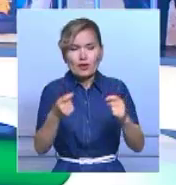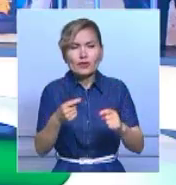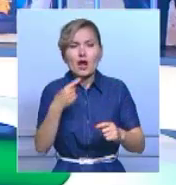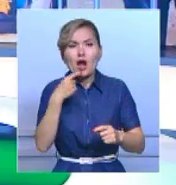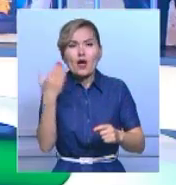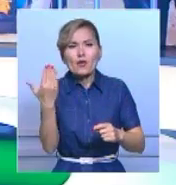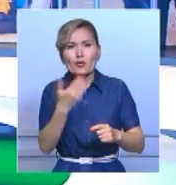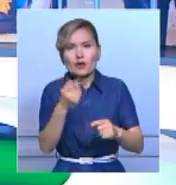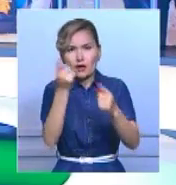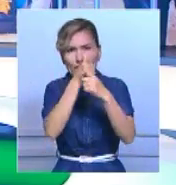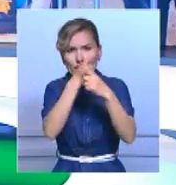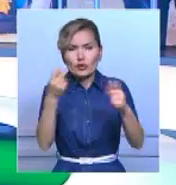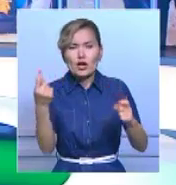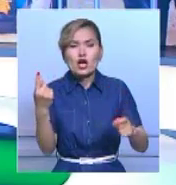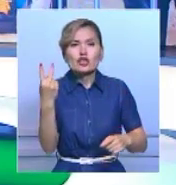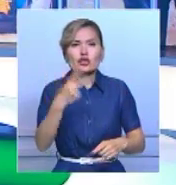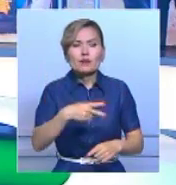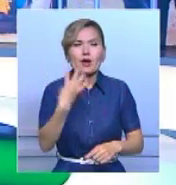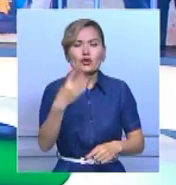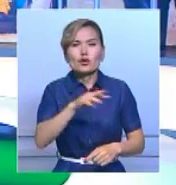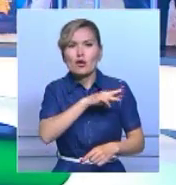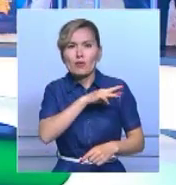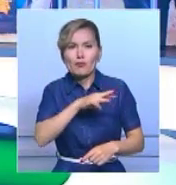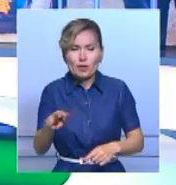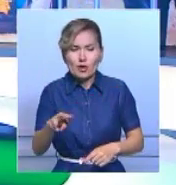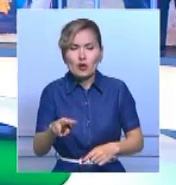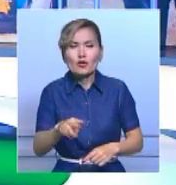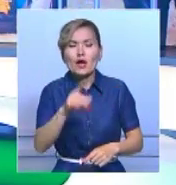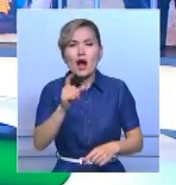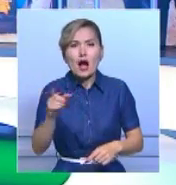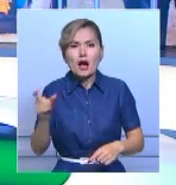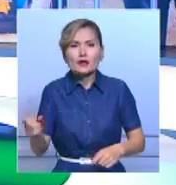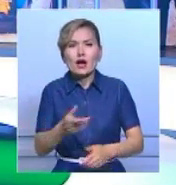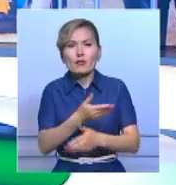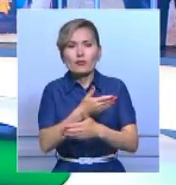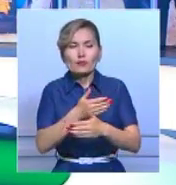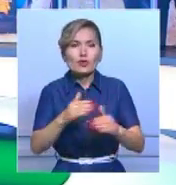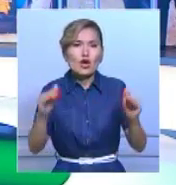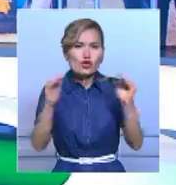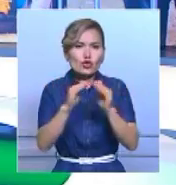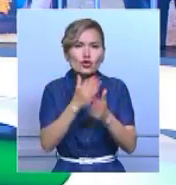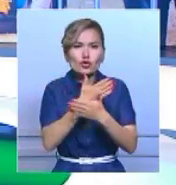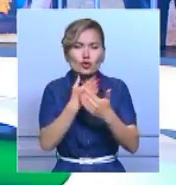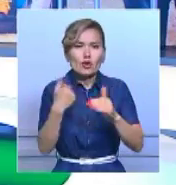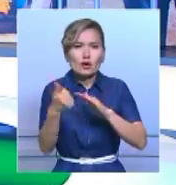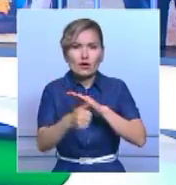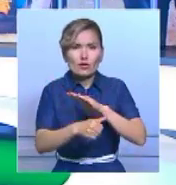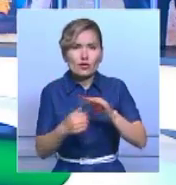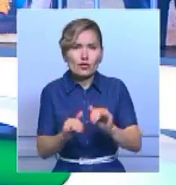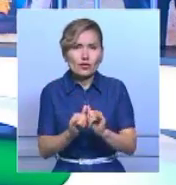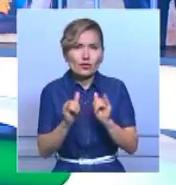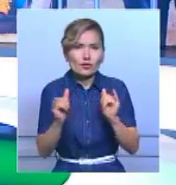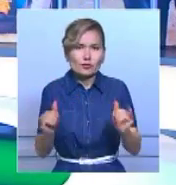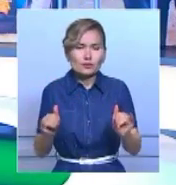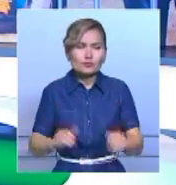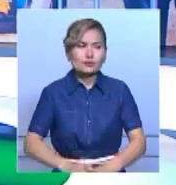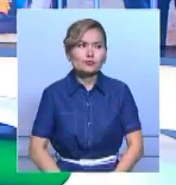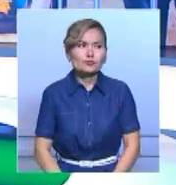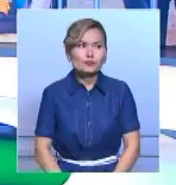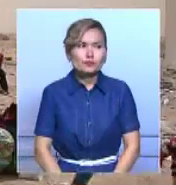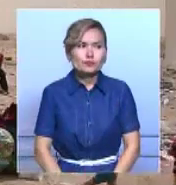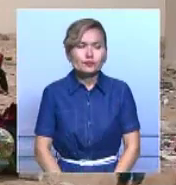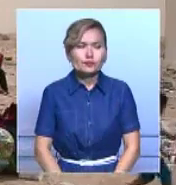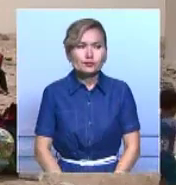баяндамаға сүйенсек, 24 миллион адам басына пана іздеп өзге мемлекеттерге бас сауғалап кеткен. Толығырақ Жұлдыз Атагелдиева.